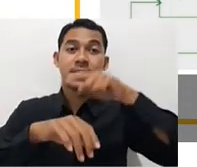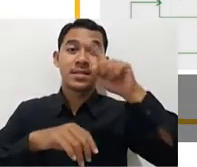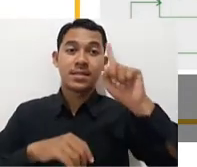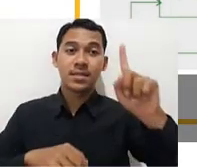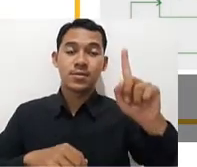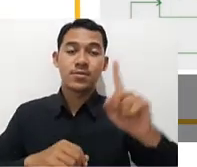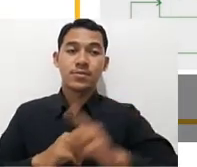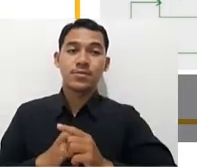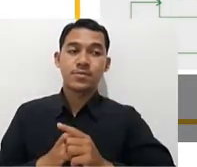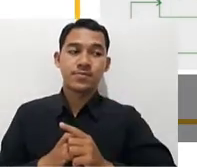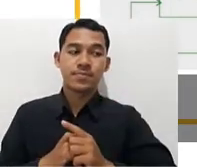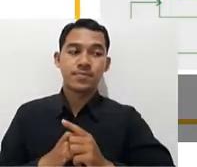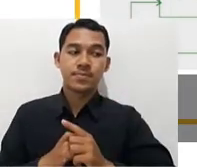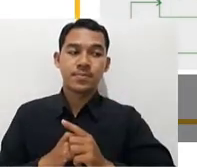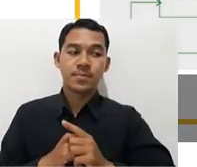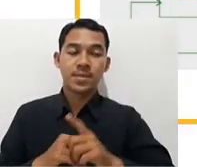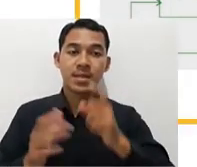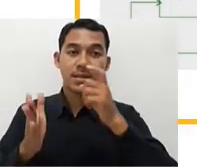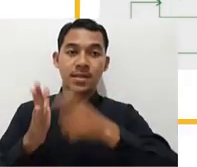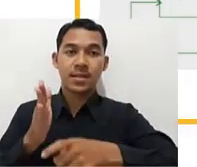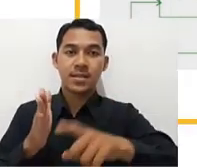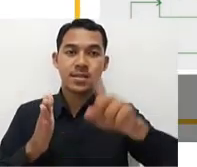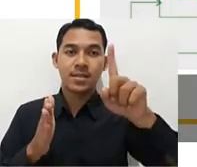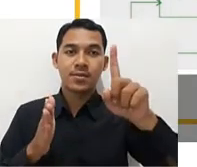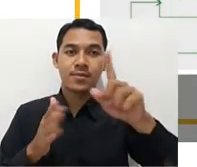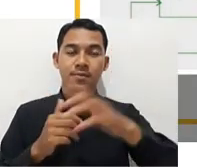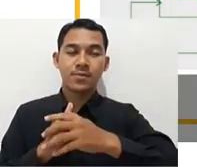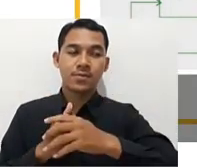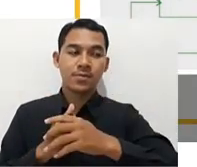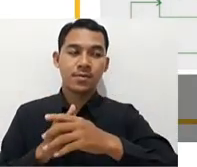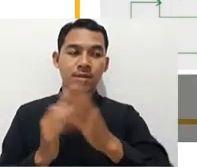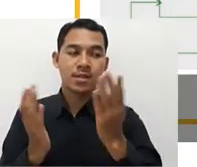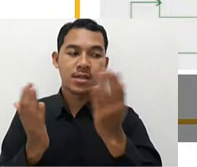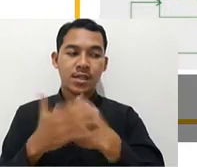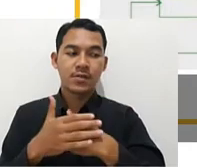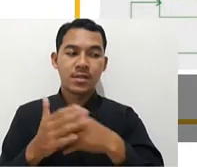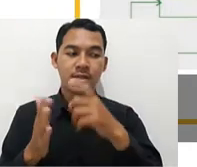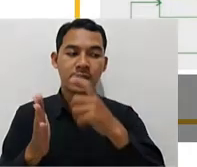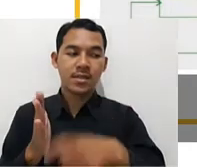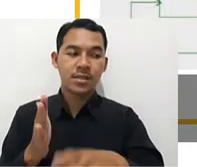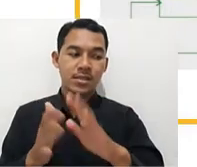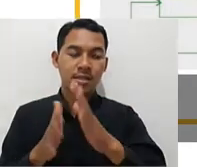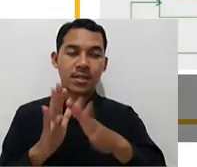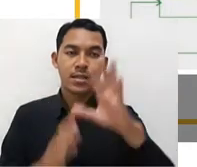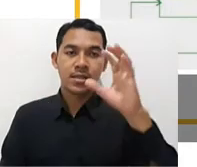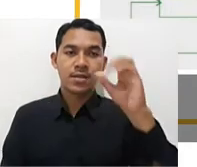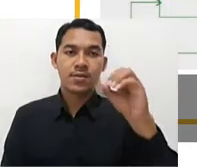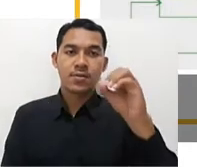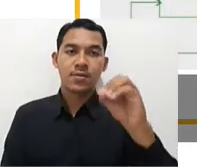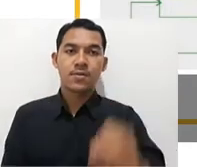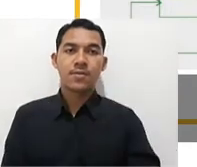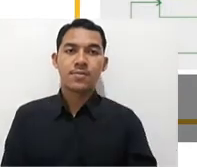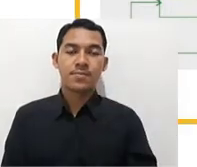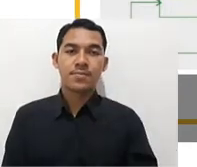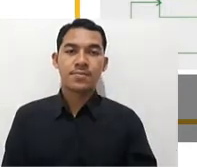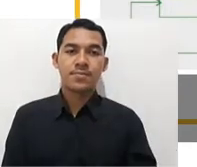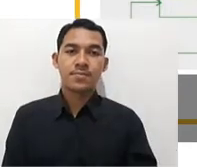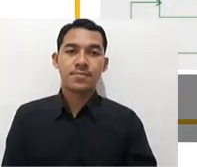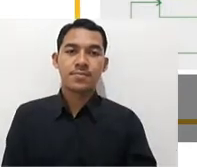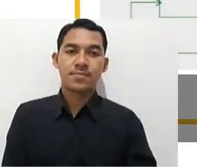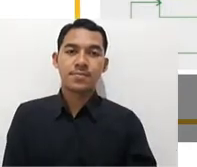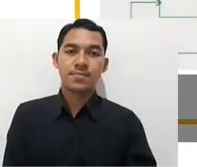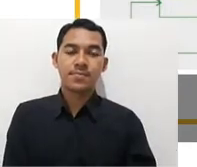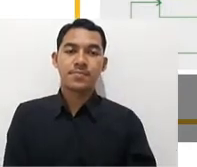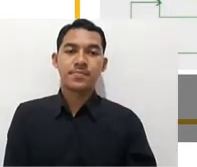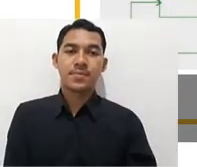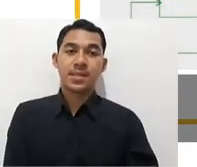di sini ntar nilainya dia itu adalah satu. Ini diinversin, nilai yang tadi jadi 0. Ini 0 ya kan, diinversin ya, 0. Di